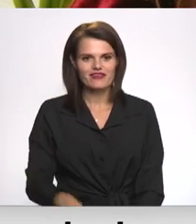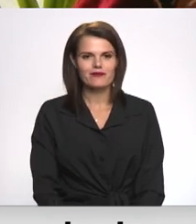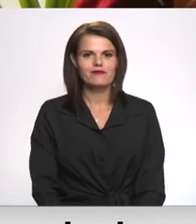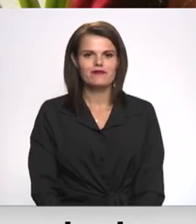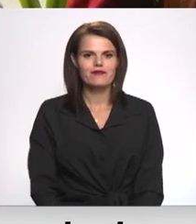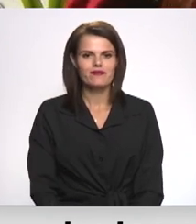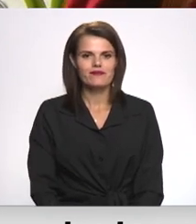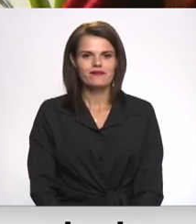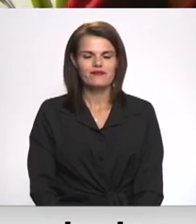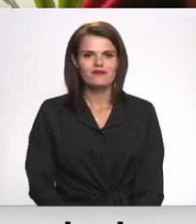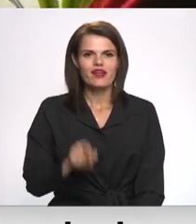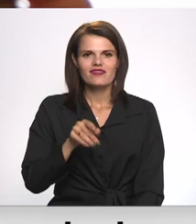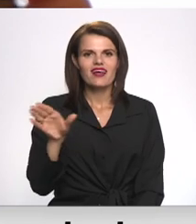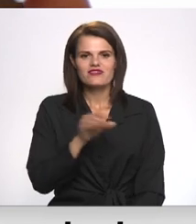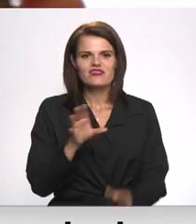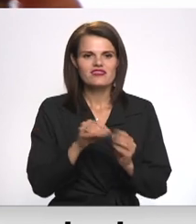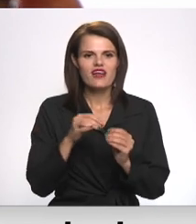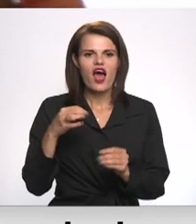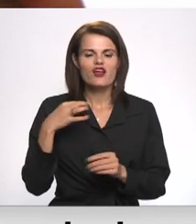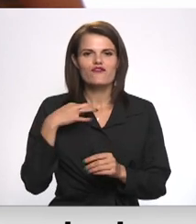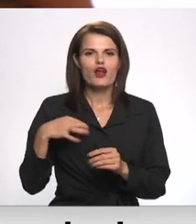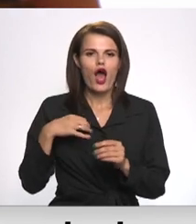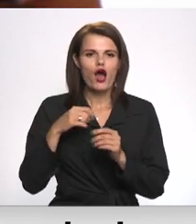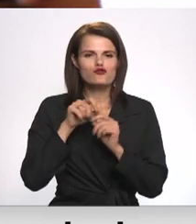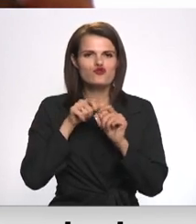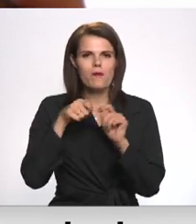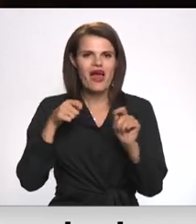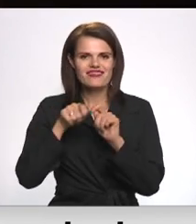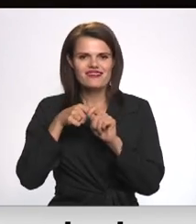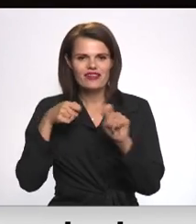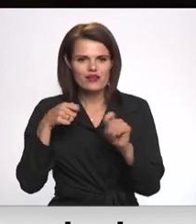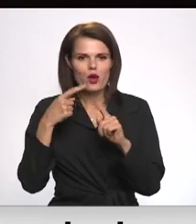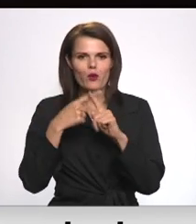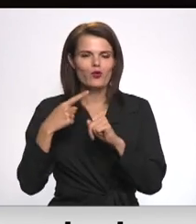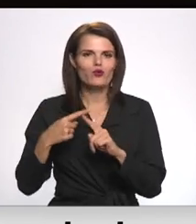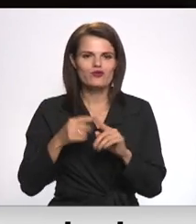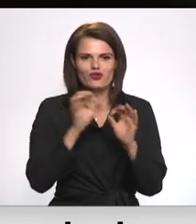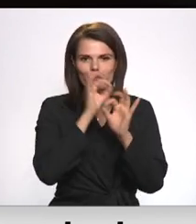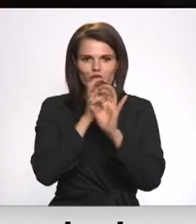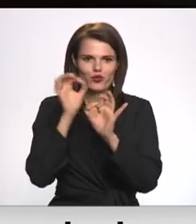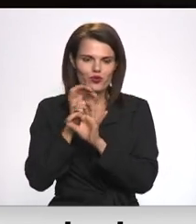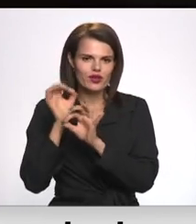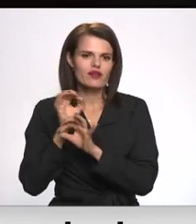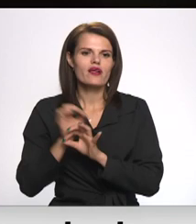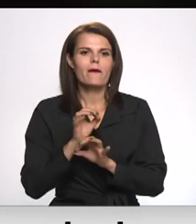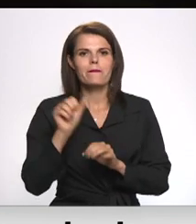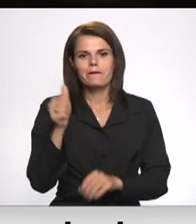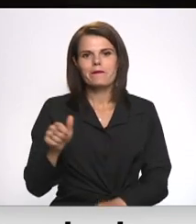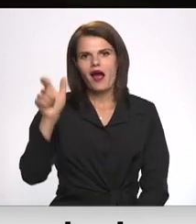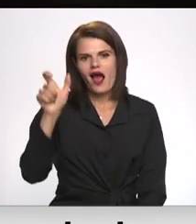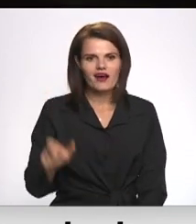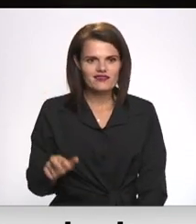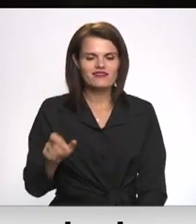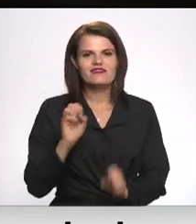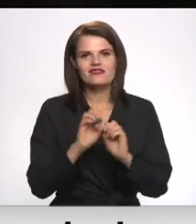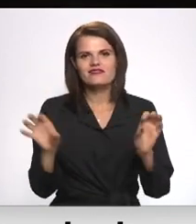nu šis ir viss ar franču mezgliņiem un krustiņdūrienā. Arī dažādi veidi stabiņi ar dažādām atstarpēm. Tā mākslinieca Ilze